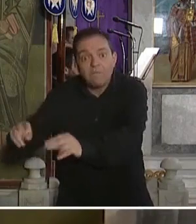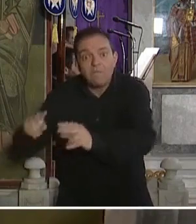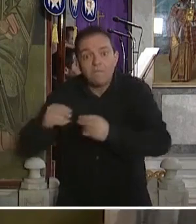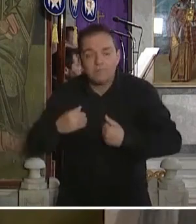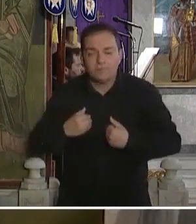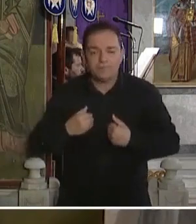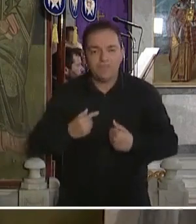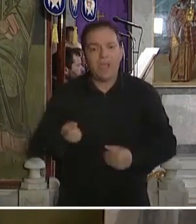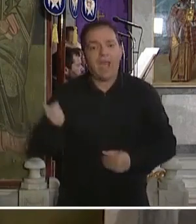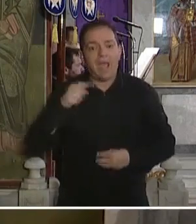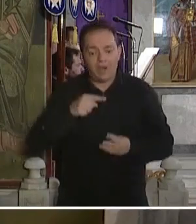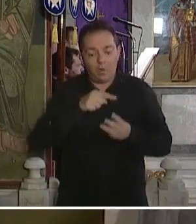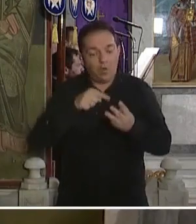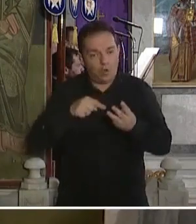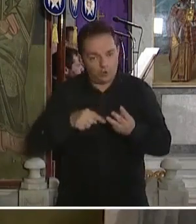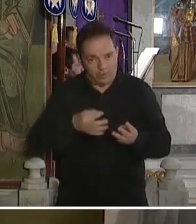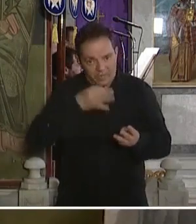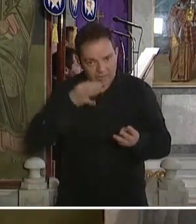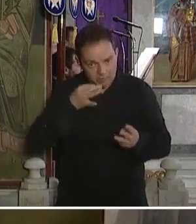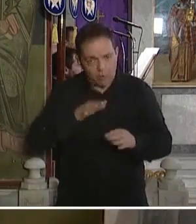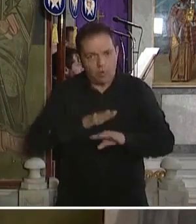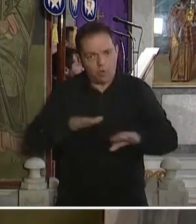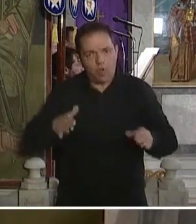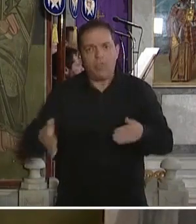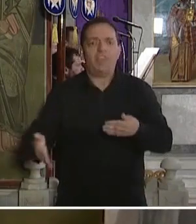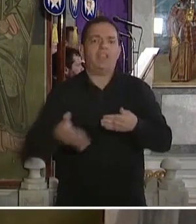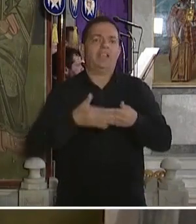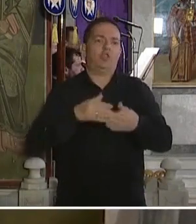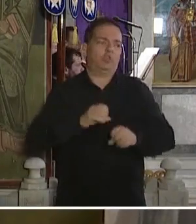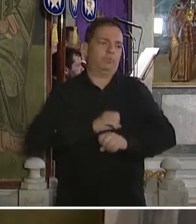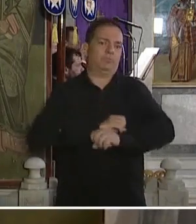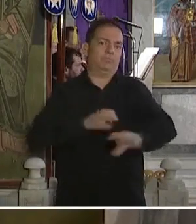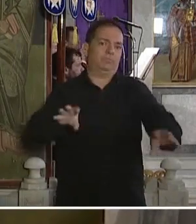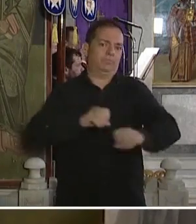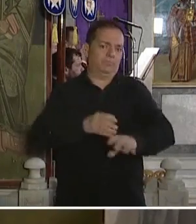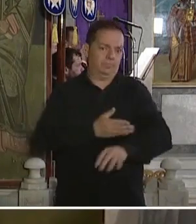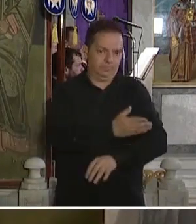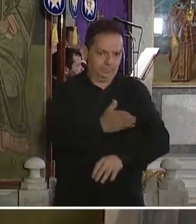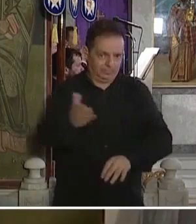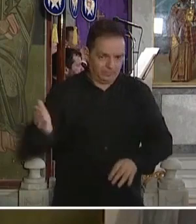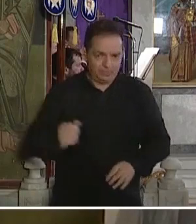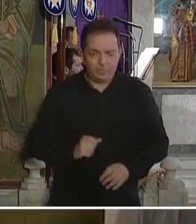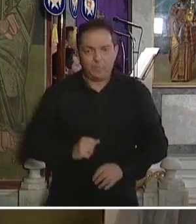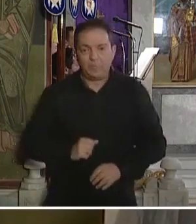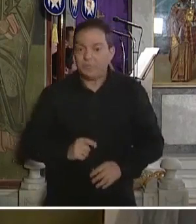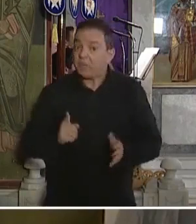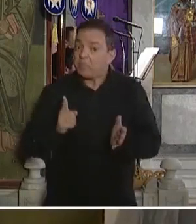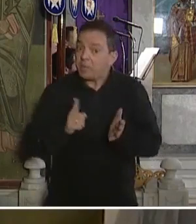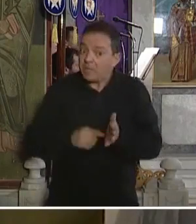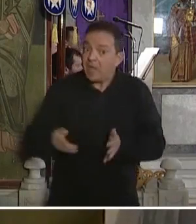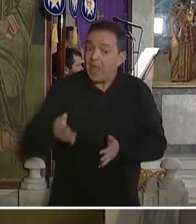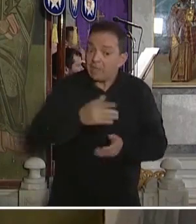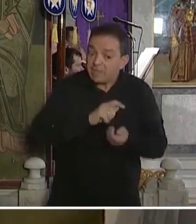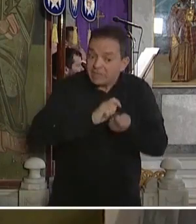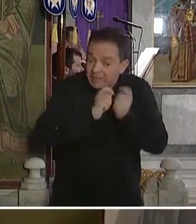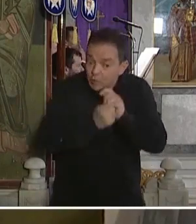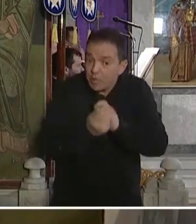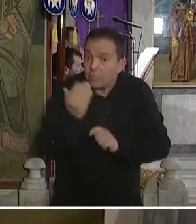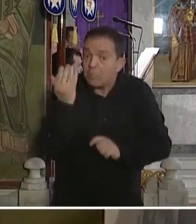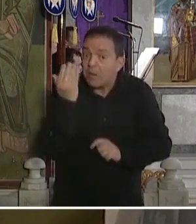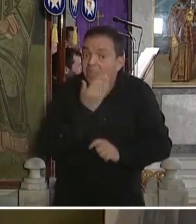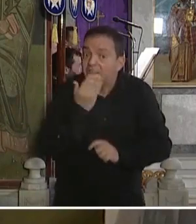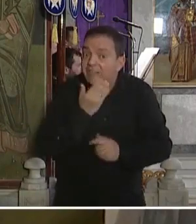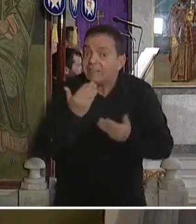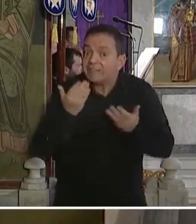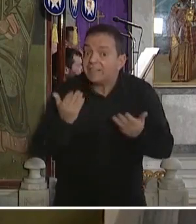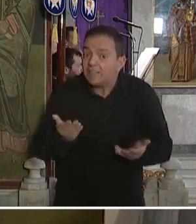τρία άλλα σημεία και θα τελειώσω, γιατί ένα μήνυμα θέλω να δώσω. Πρέπει να μαθητεύσουμε πού?